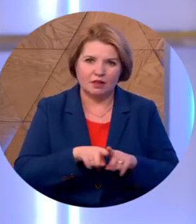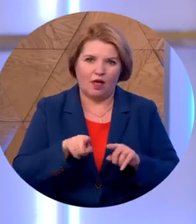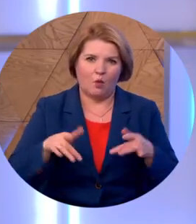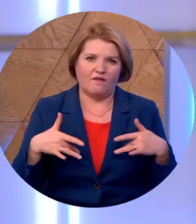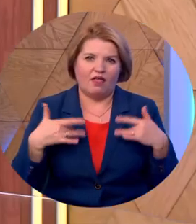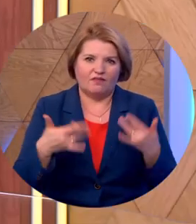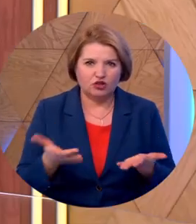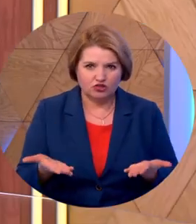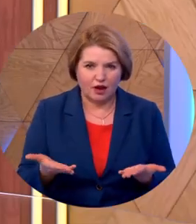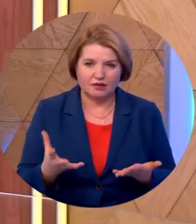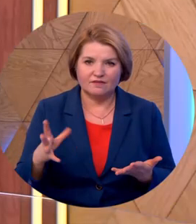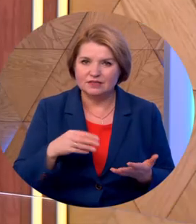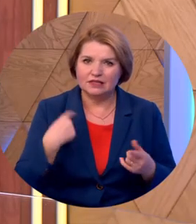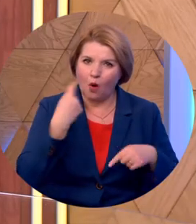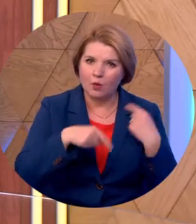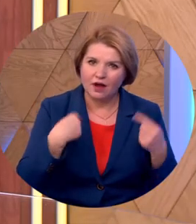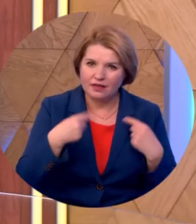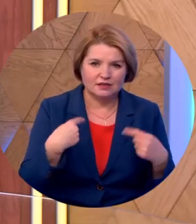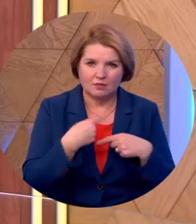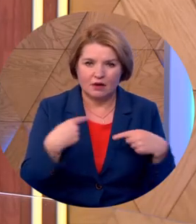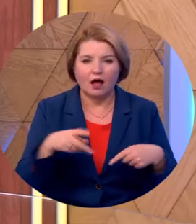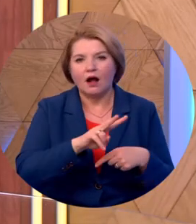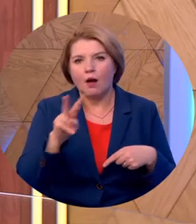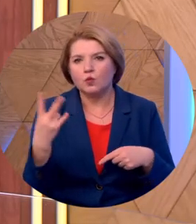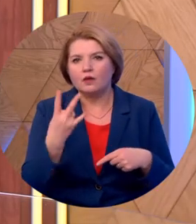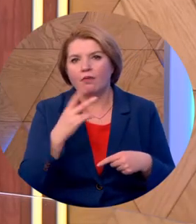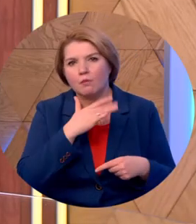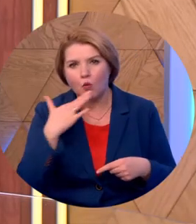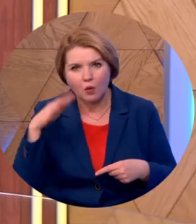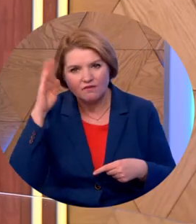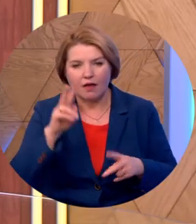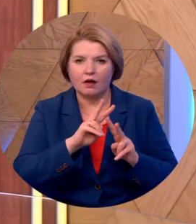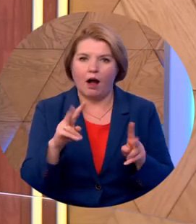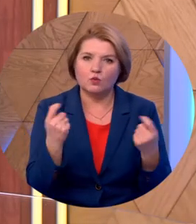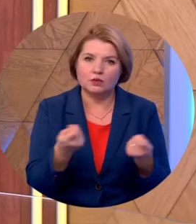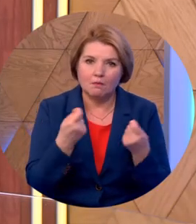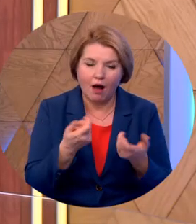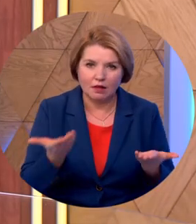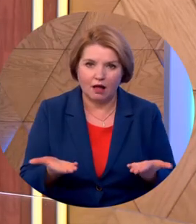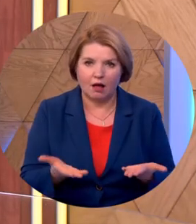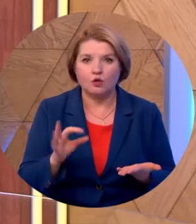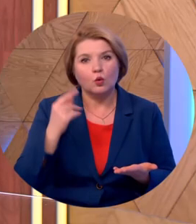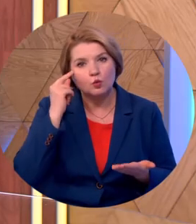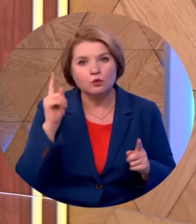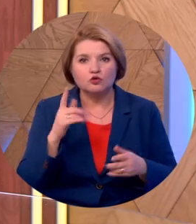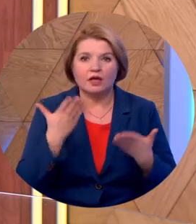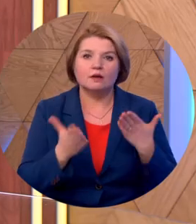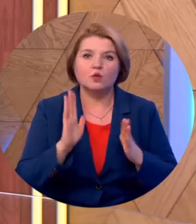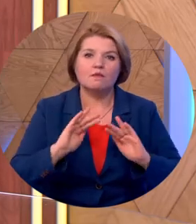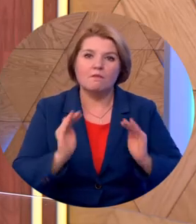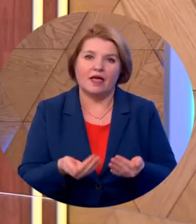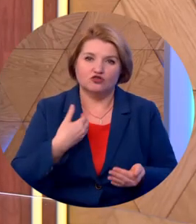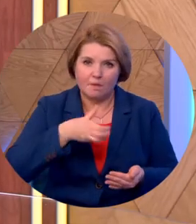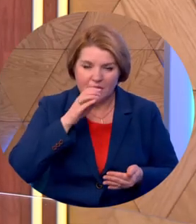организмы разные кому-то нужно много воды кому-то нужно мало воды но тем не менее некоторые думают что чем меньше они будут пить тем меньше у них будет отёков Нет это